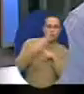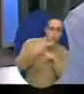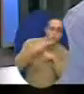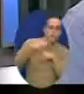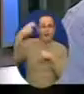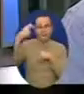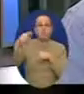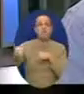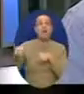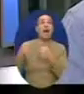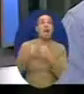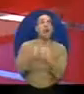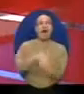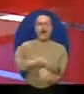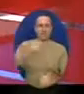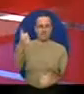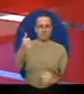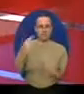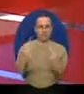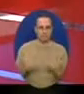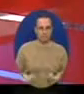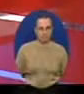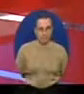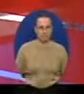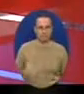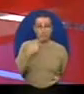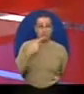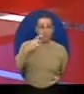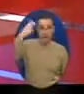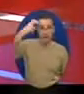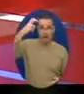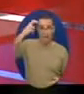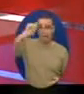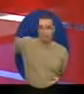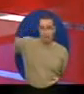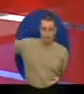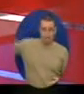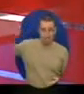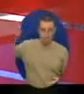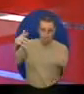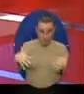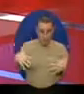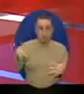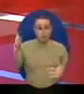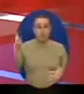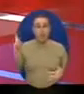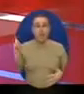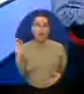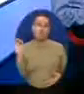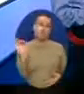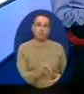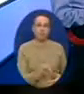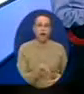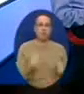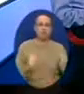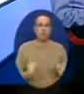של הפריפריה היום. זאת אומרת שערבים בפריפריה מוחלשים, זה נזק ביטחוני למדינת בדיוק. ישראל. זה,